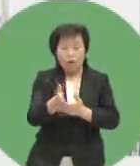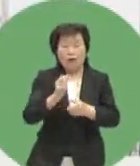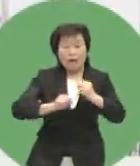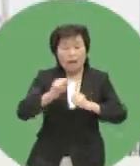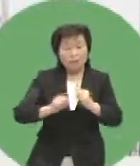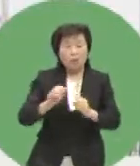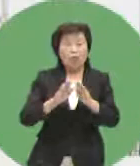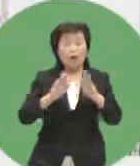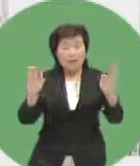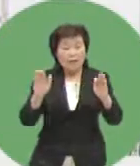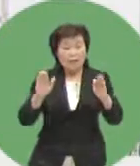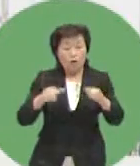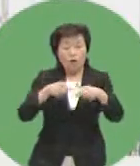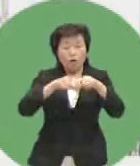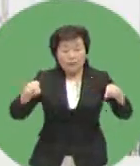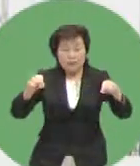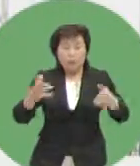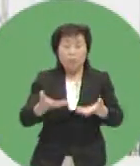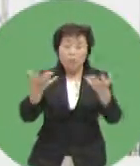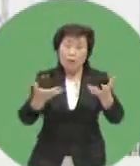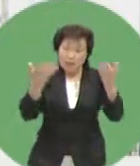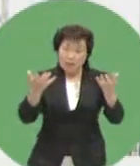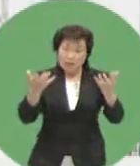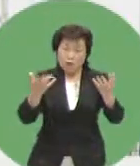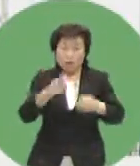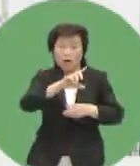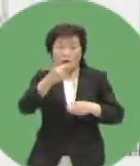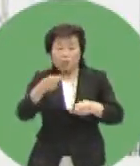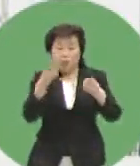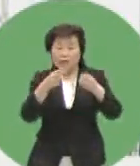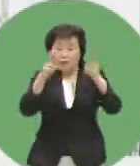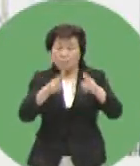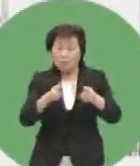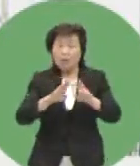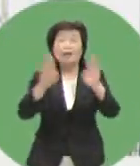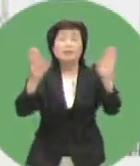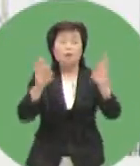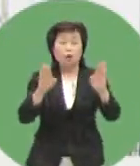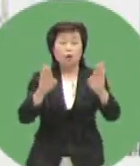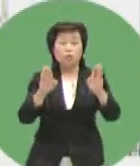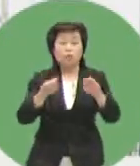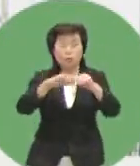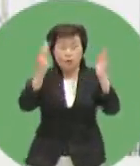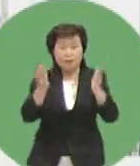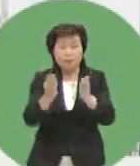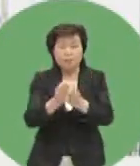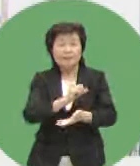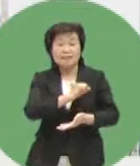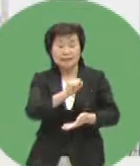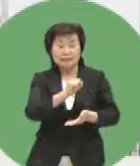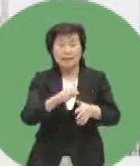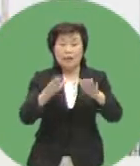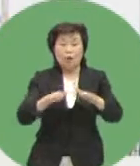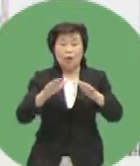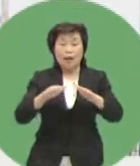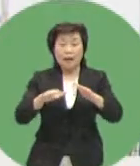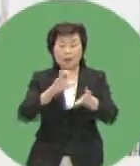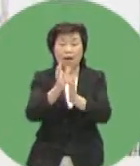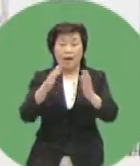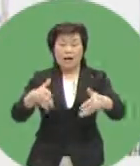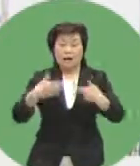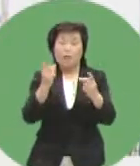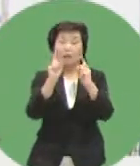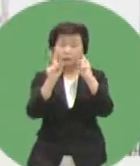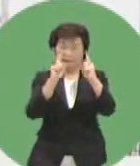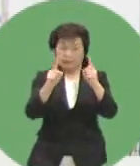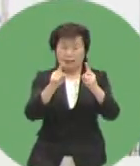逆に日本を盛り上げるいろいろなイベントに切り替えるんだ。そうした意味で全面チャリティーというね、今回の花春フェスタ非常